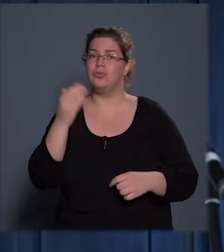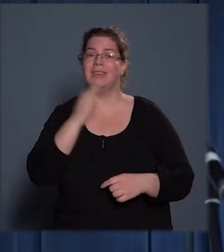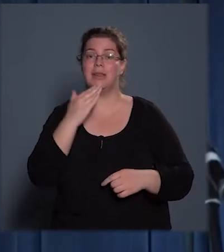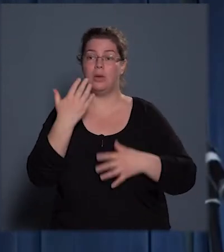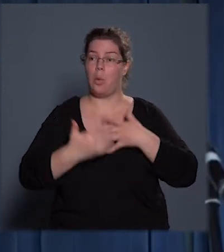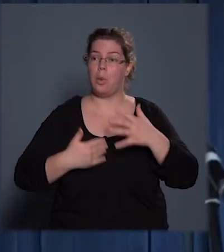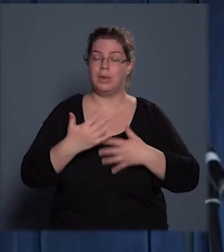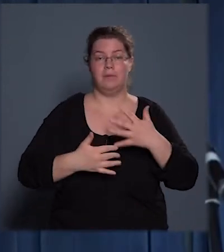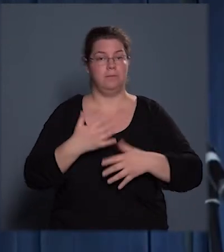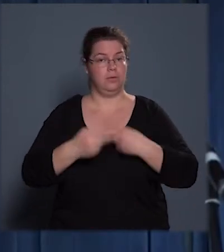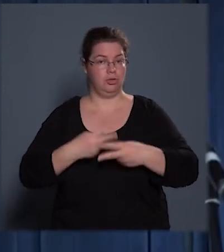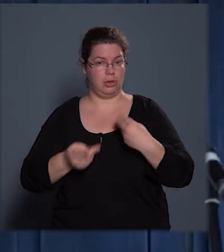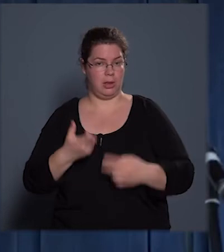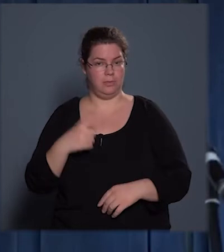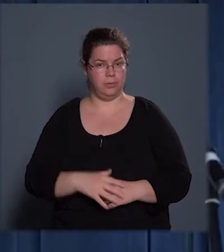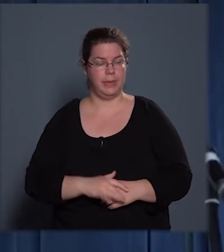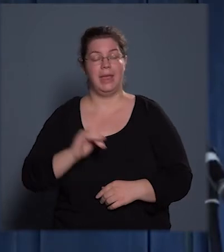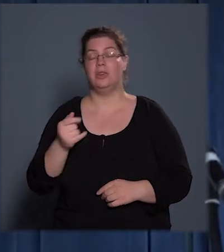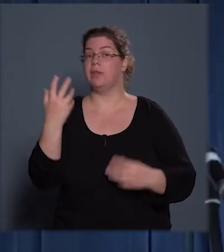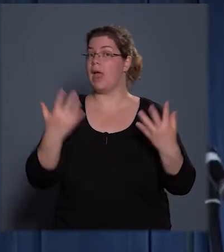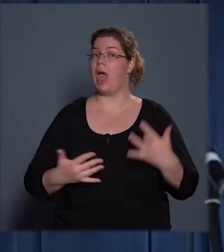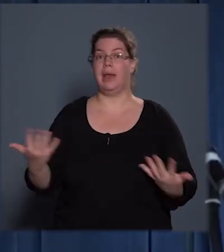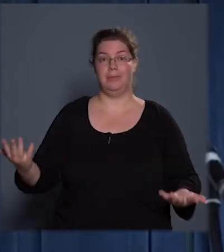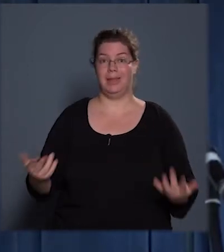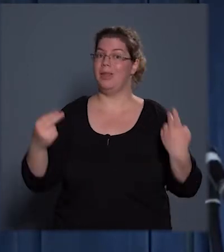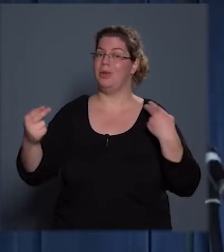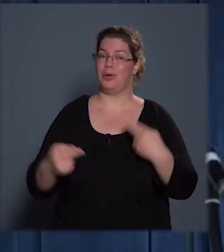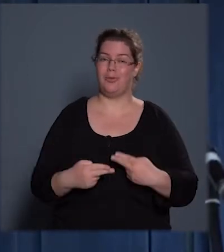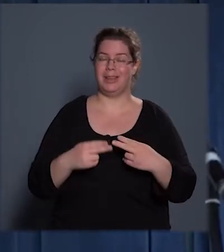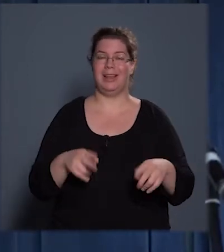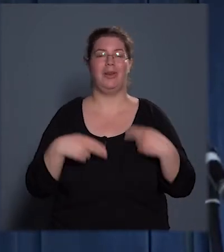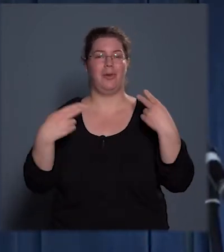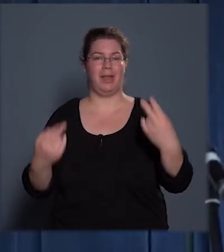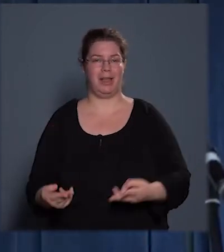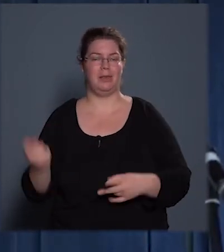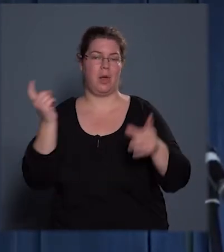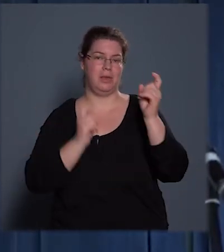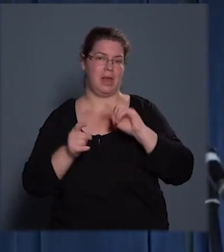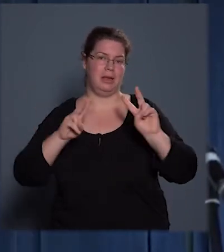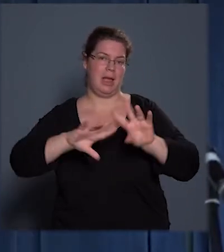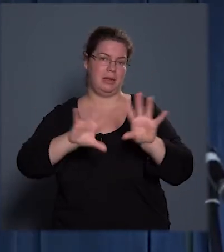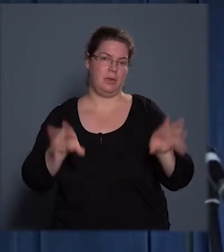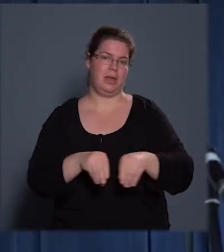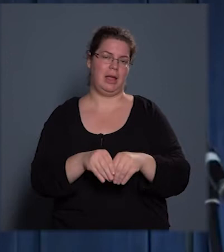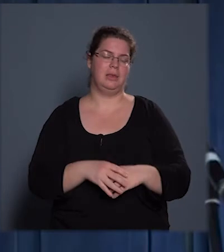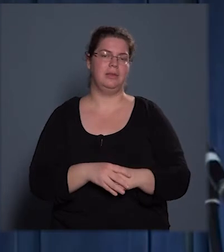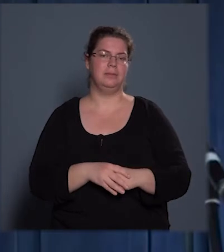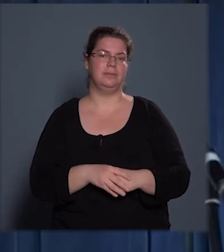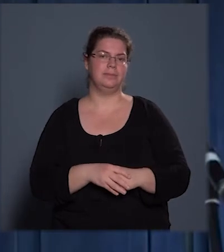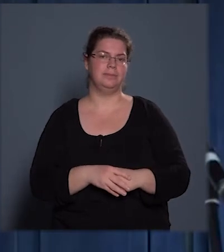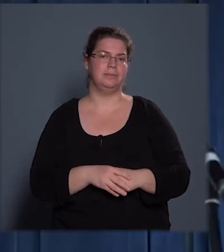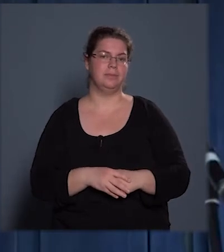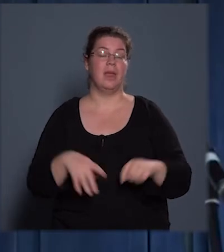vizsgálatot hajtottak végre, és az eredményt röviden a következők szerint lehet összegezni.